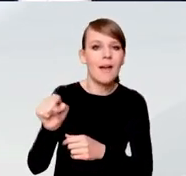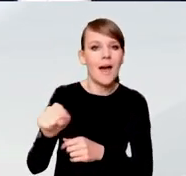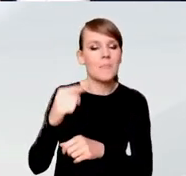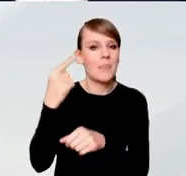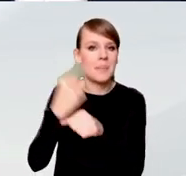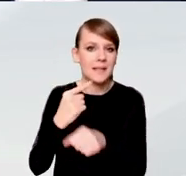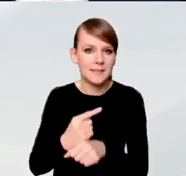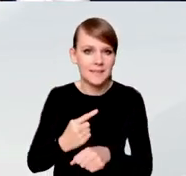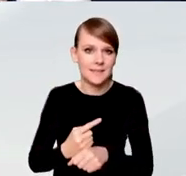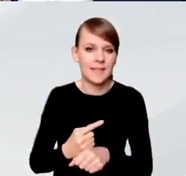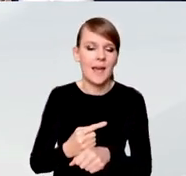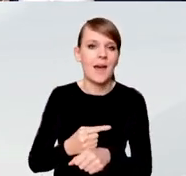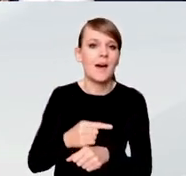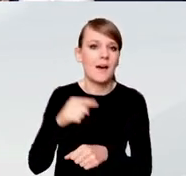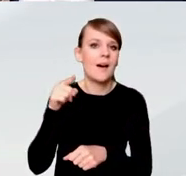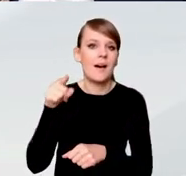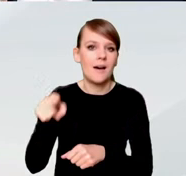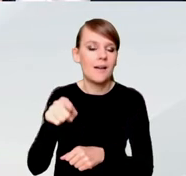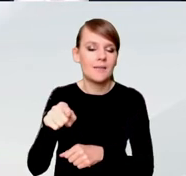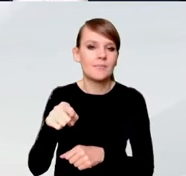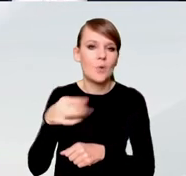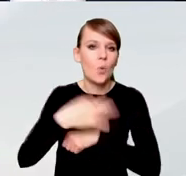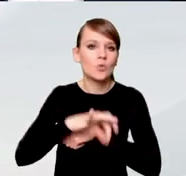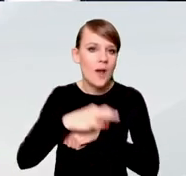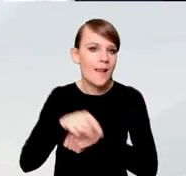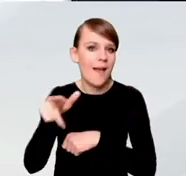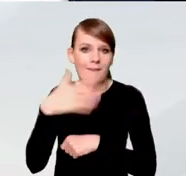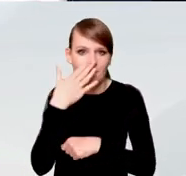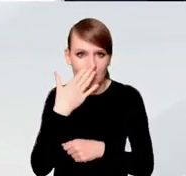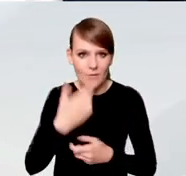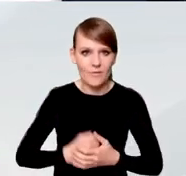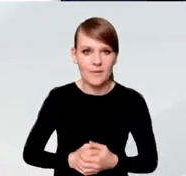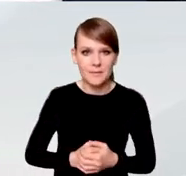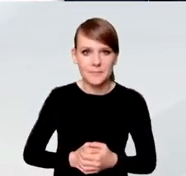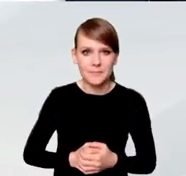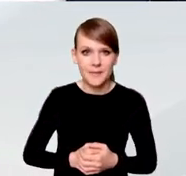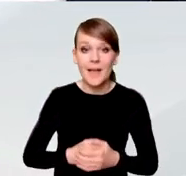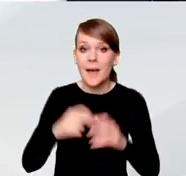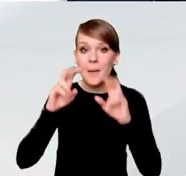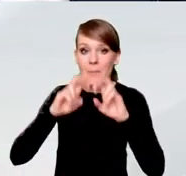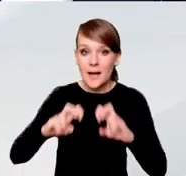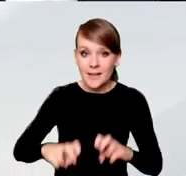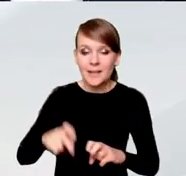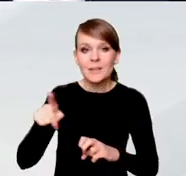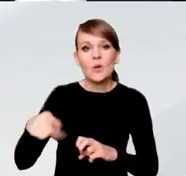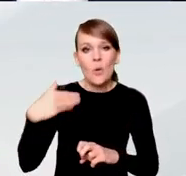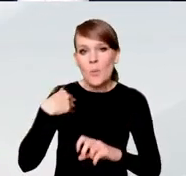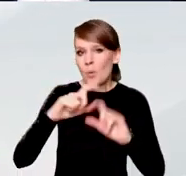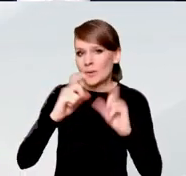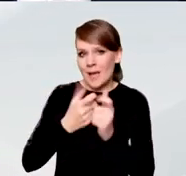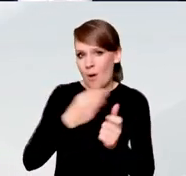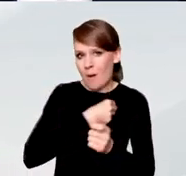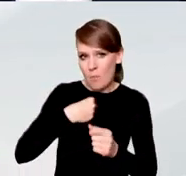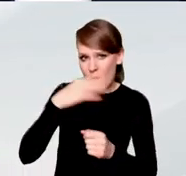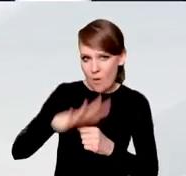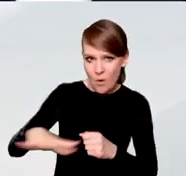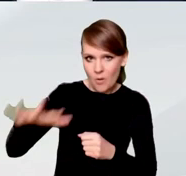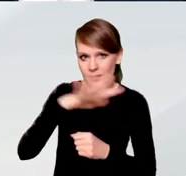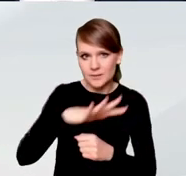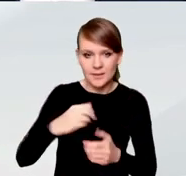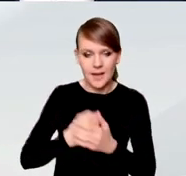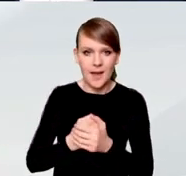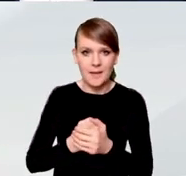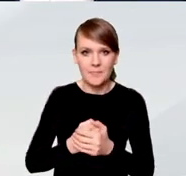wie, jakie decyzje są podejmowane w uczelniach. Badanie miało charakter ogólnopolski, badaniem objęte zostały uczelnie